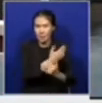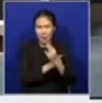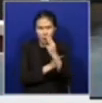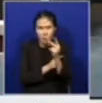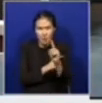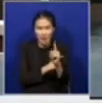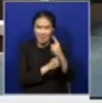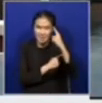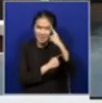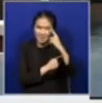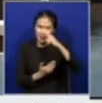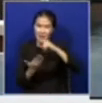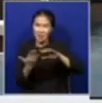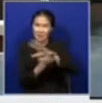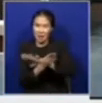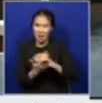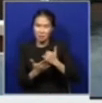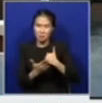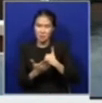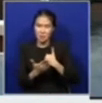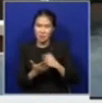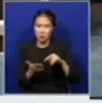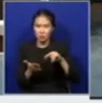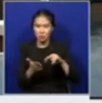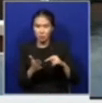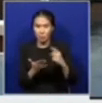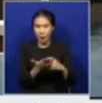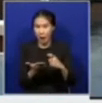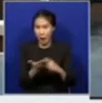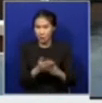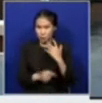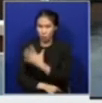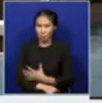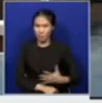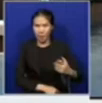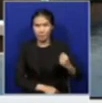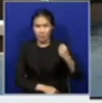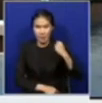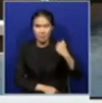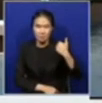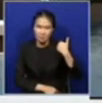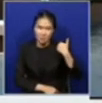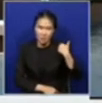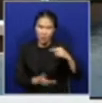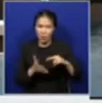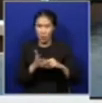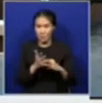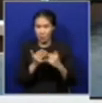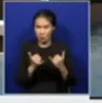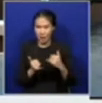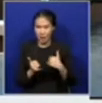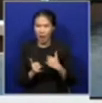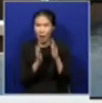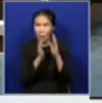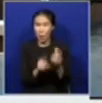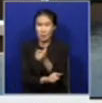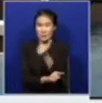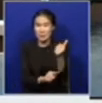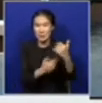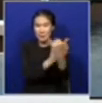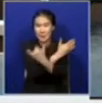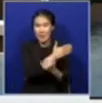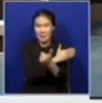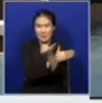ยมีระบบหลักประกันสุขภาพที่เข้มแข็งและเราได้รับการชื่นชมจากต่างประเทศมากม